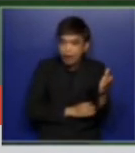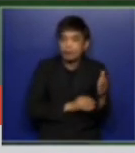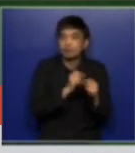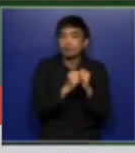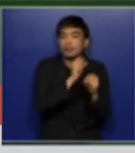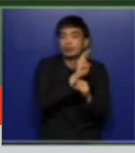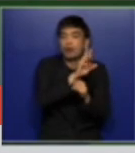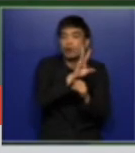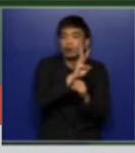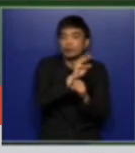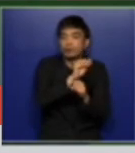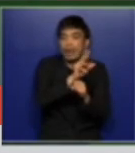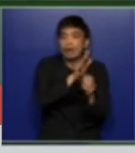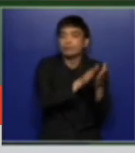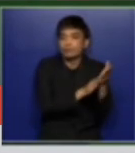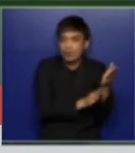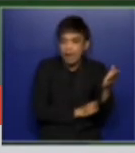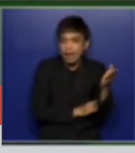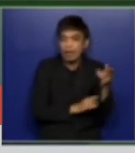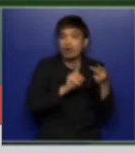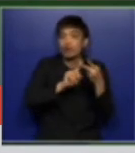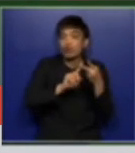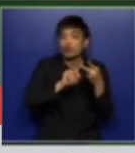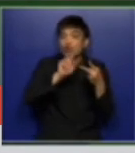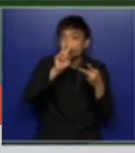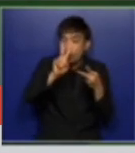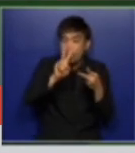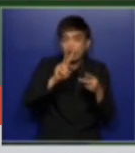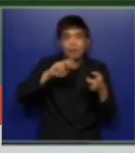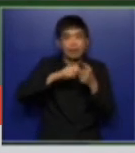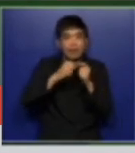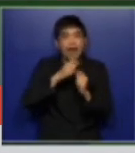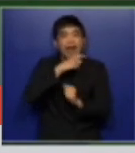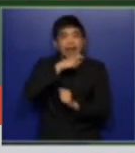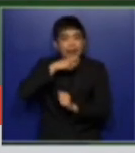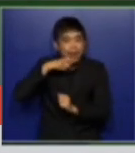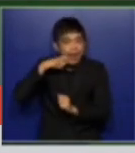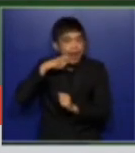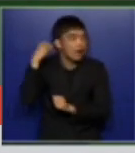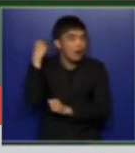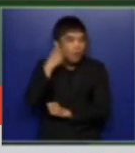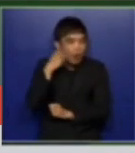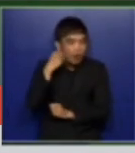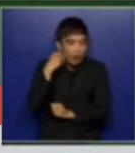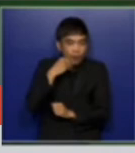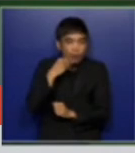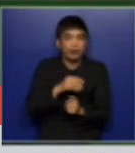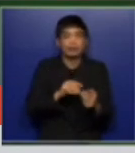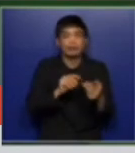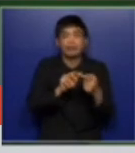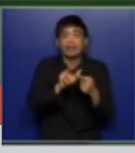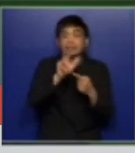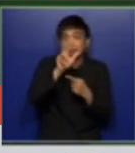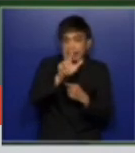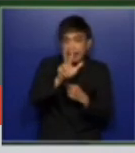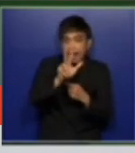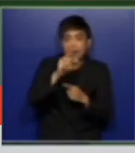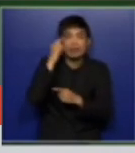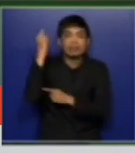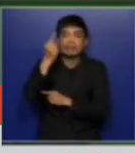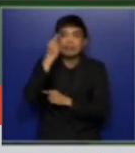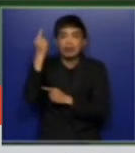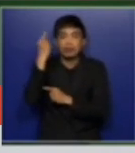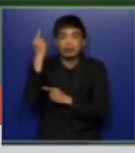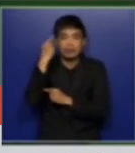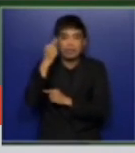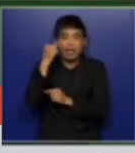2ปัญหาภัยแล้งที่มีแนวโน้มรุนแรงกว่าทุกปี3แนวโน้มของการลดการท่องเที่ยวจ